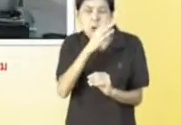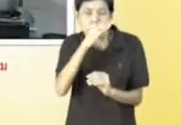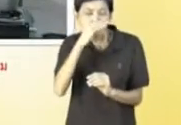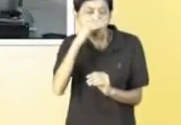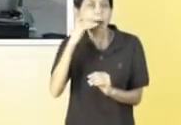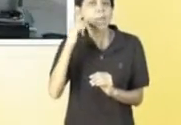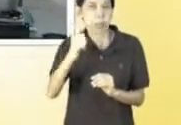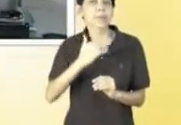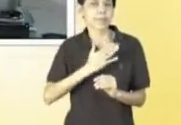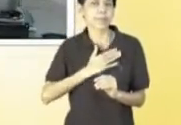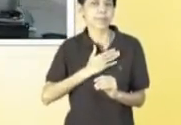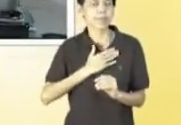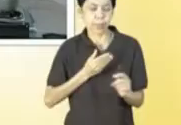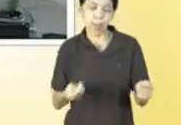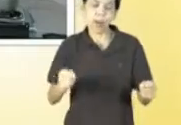ใช่